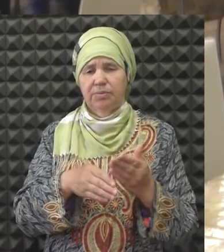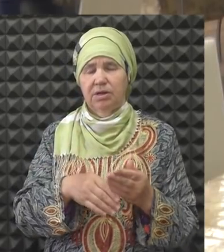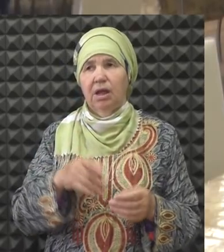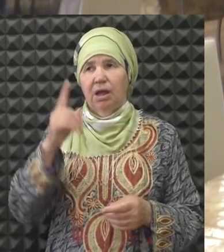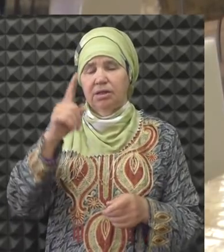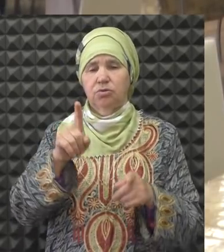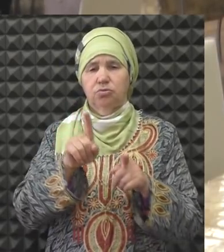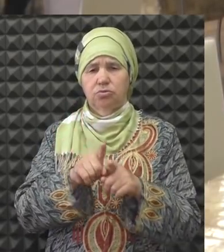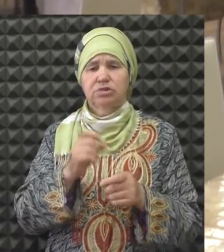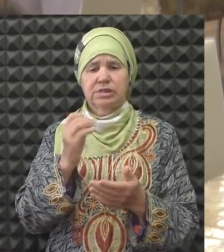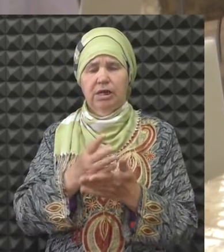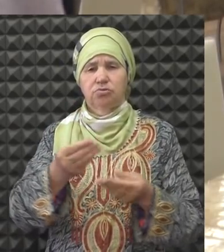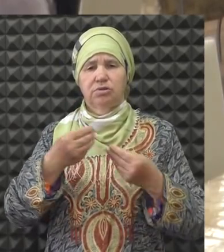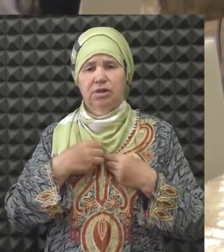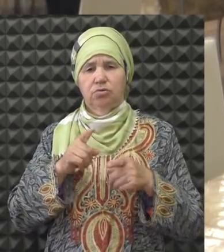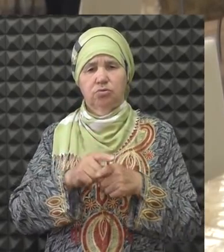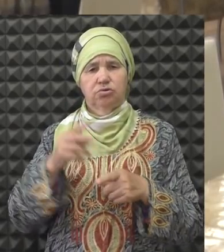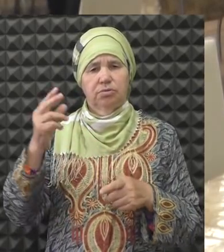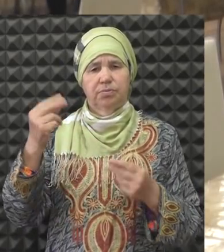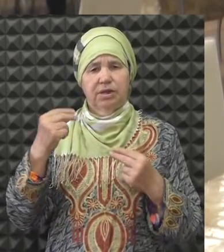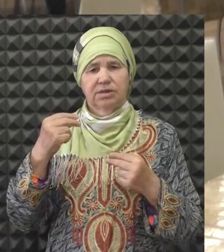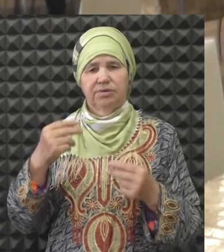ты помогаешь, и Аллах Абеля тебе тут же дает.